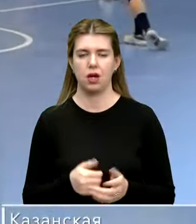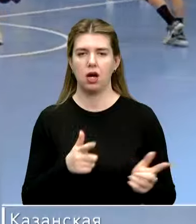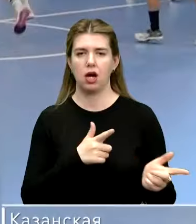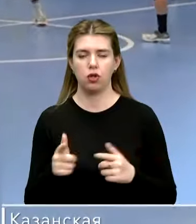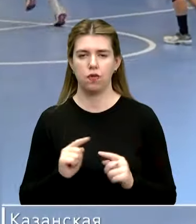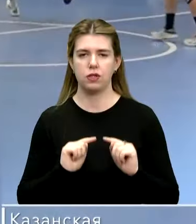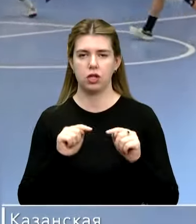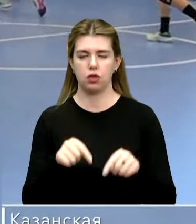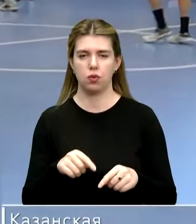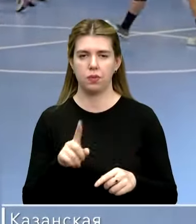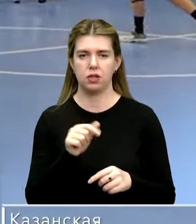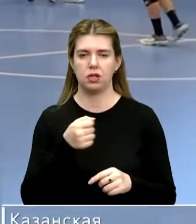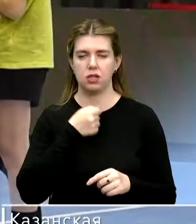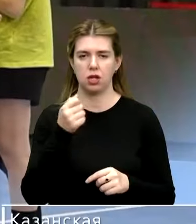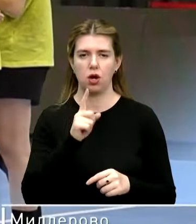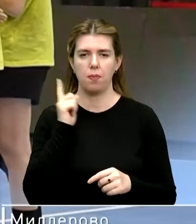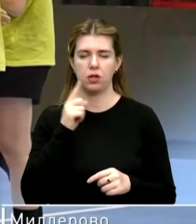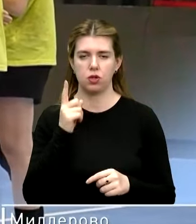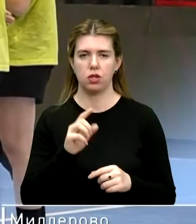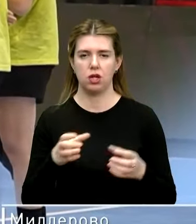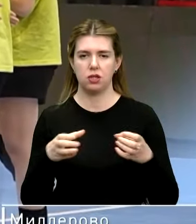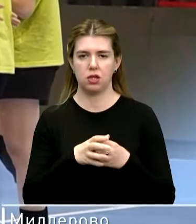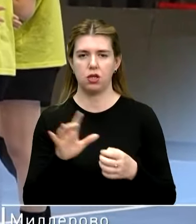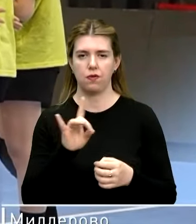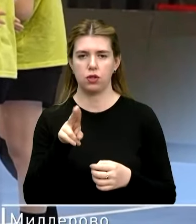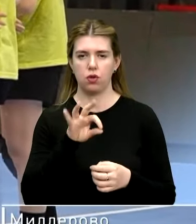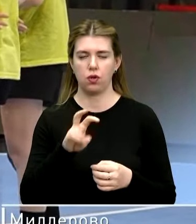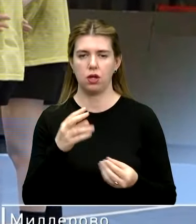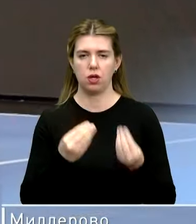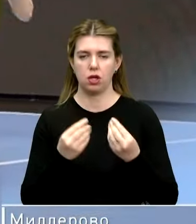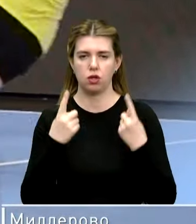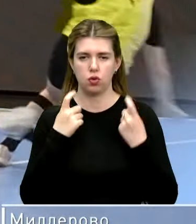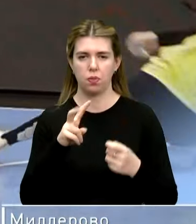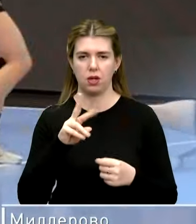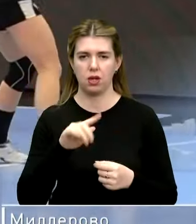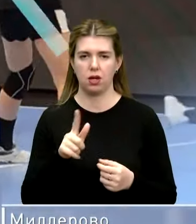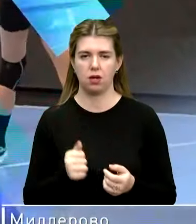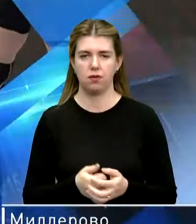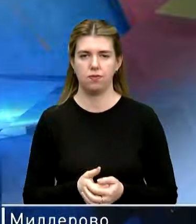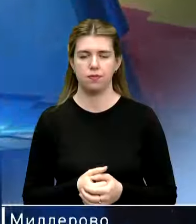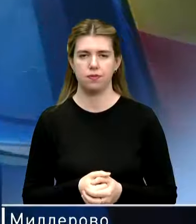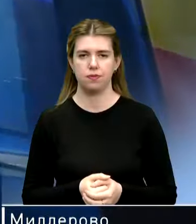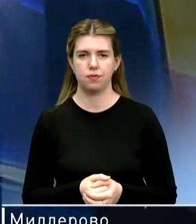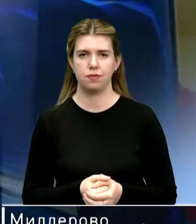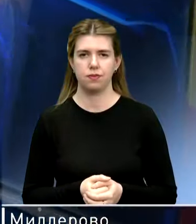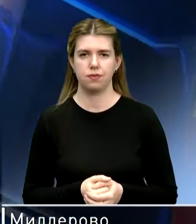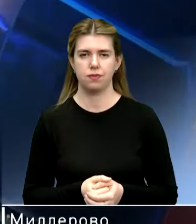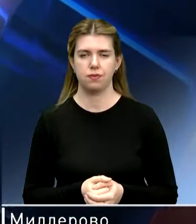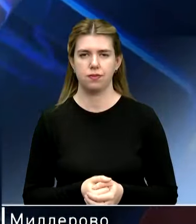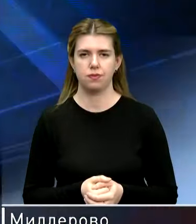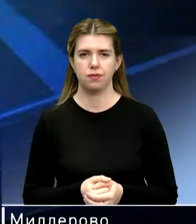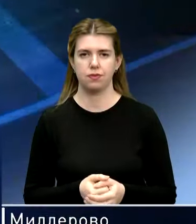Готовы заступиться за старших. Молодежный состав Ростов-Дона сыграет в Суперлиге.